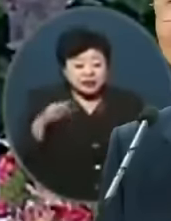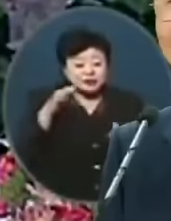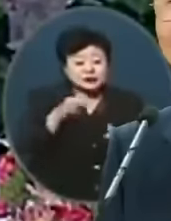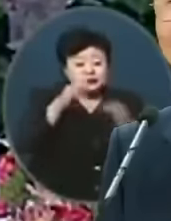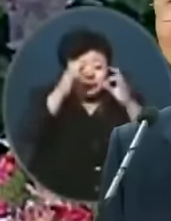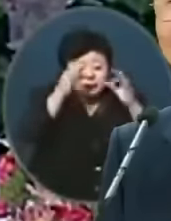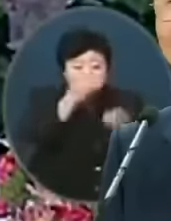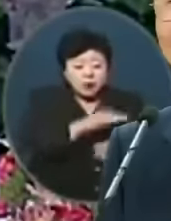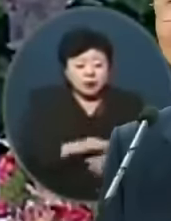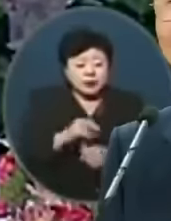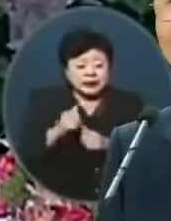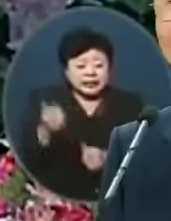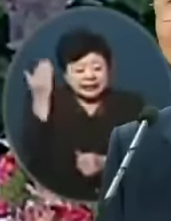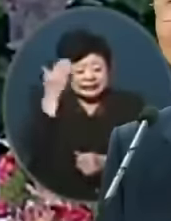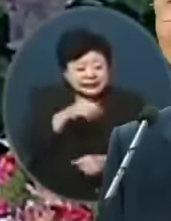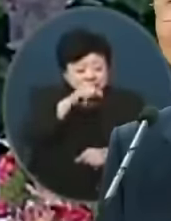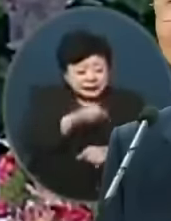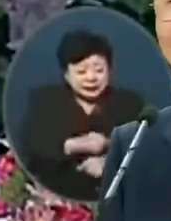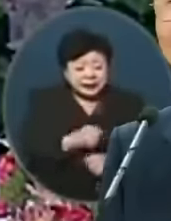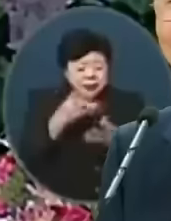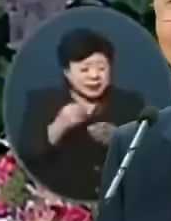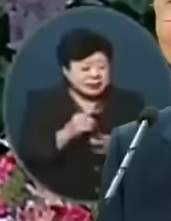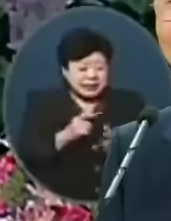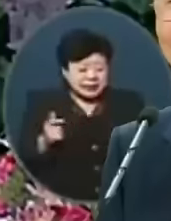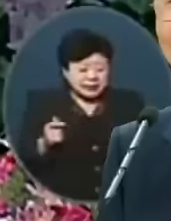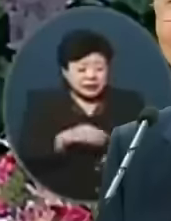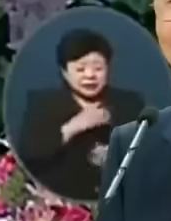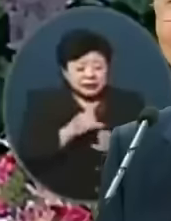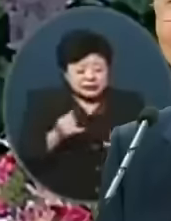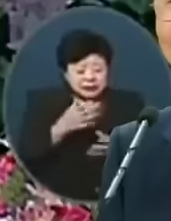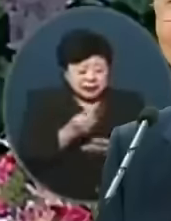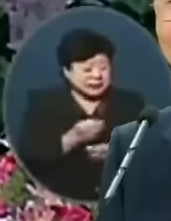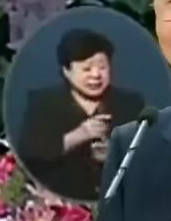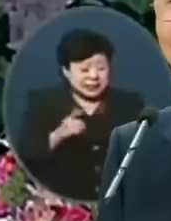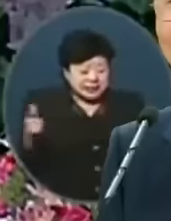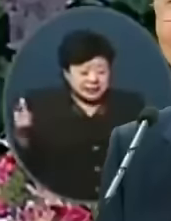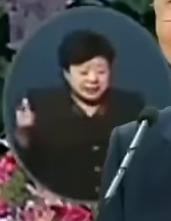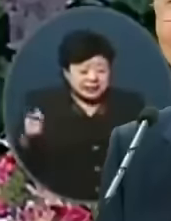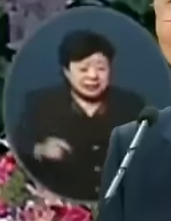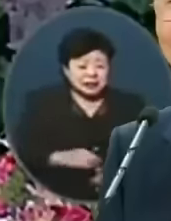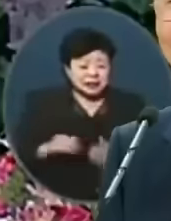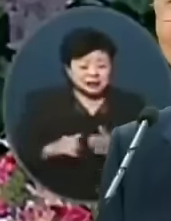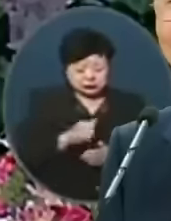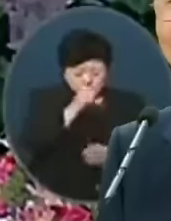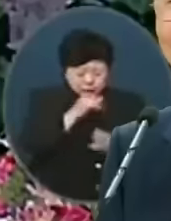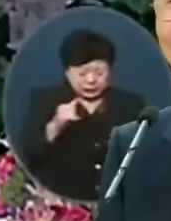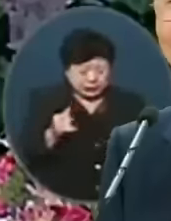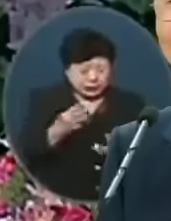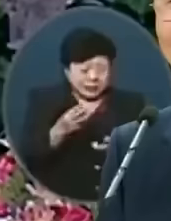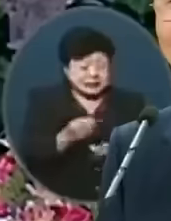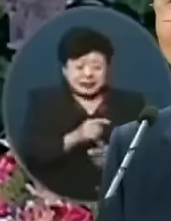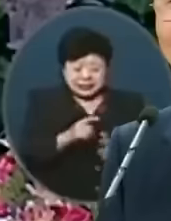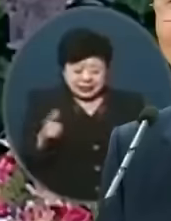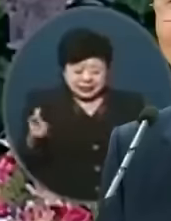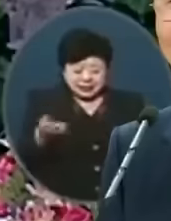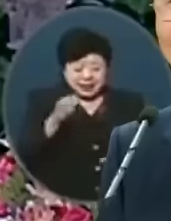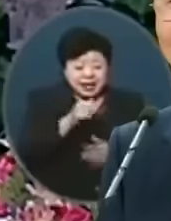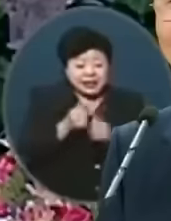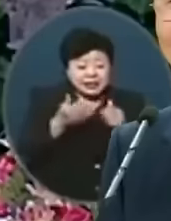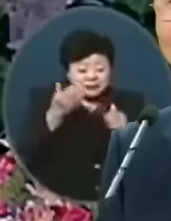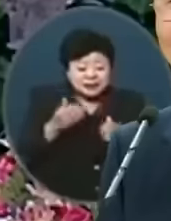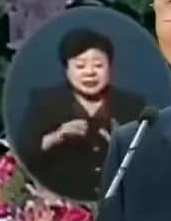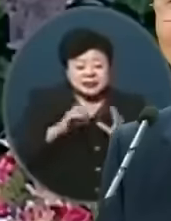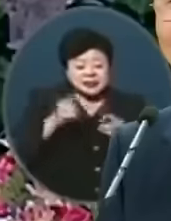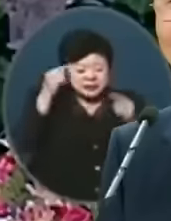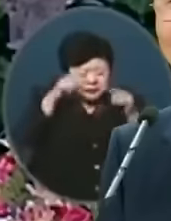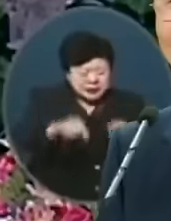보라 육체를 따라 지혜로운 자가 많지 아니하며 능한 자가 많지 아니하며 문벌 좋은 자가 많지 아니하도다. 그러나 하나님께서